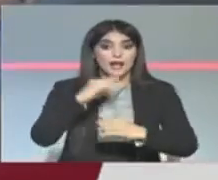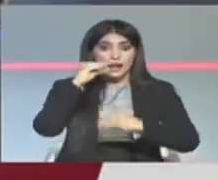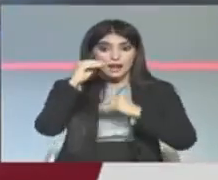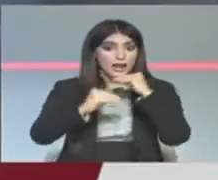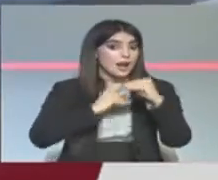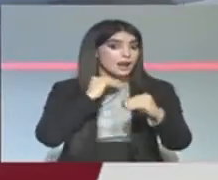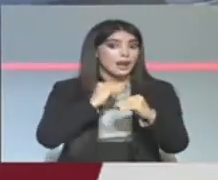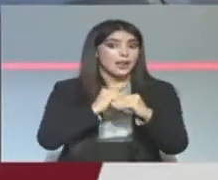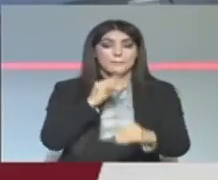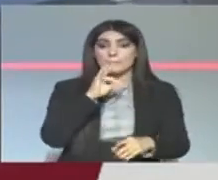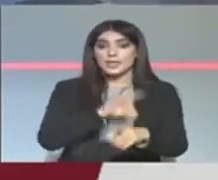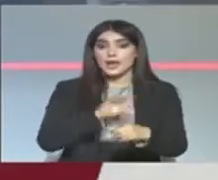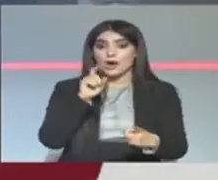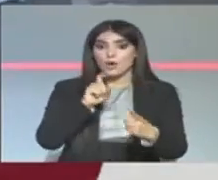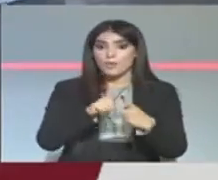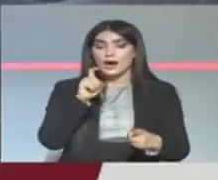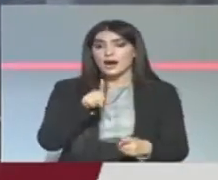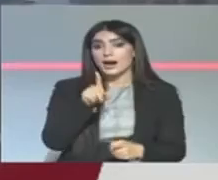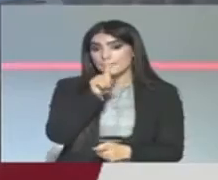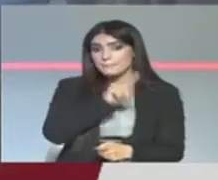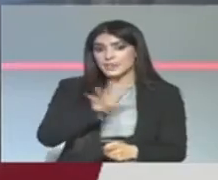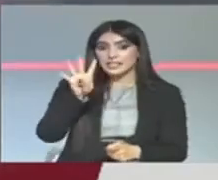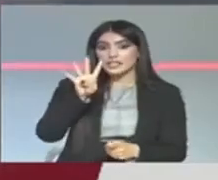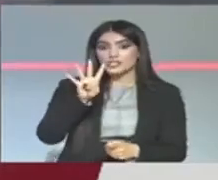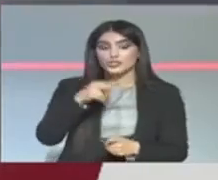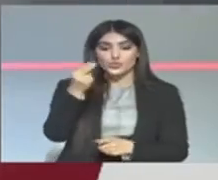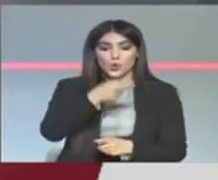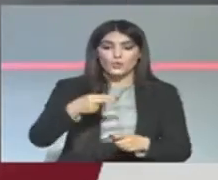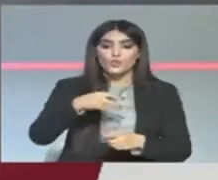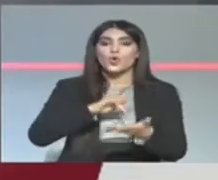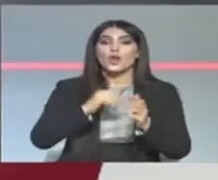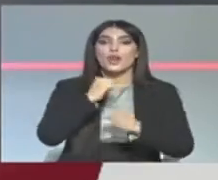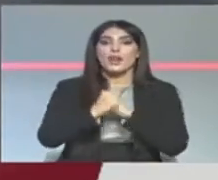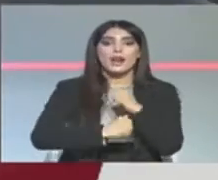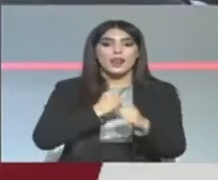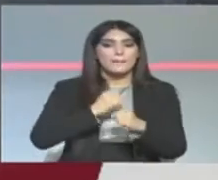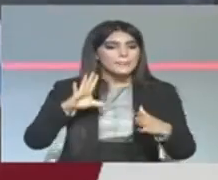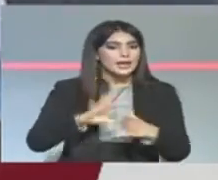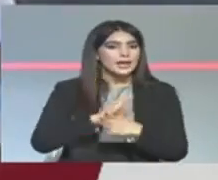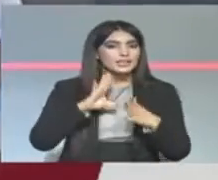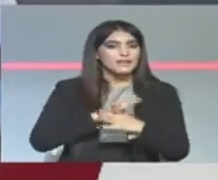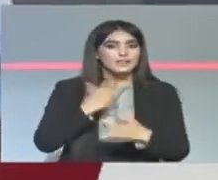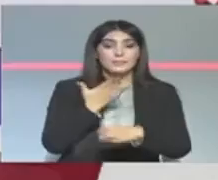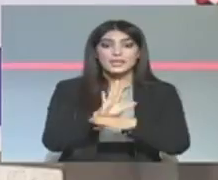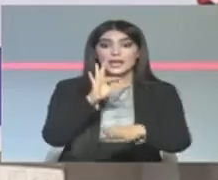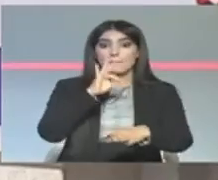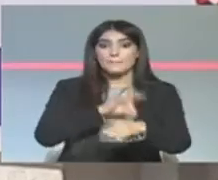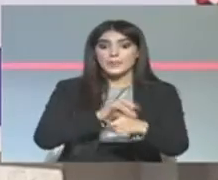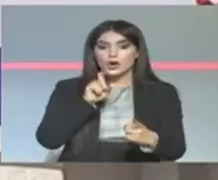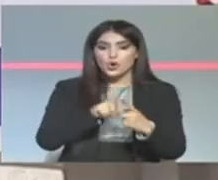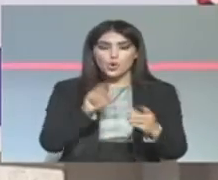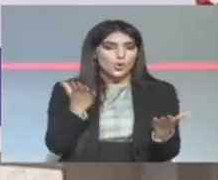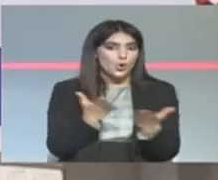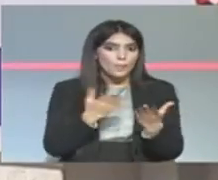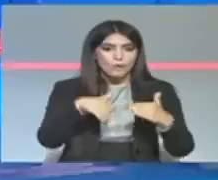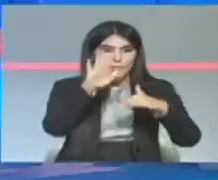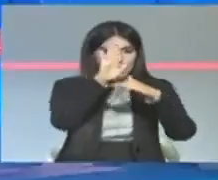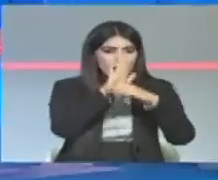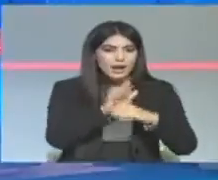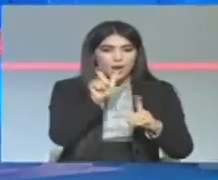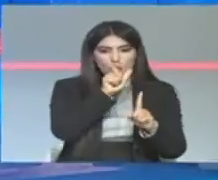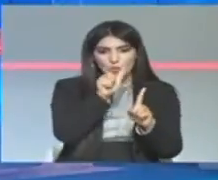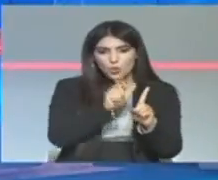لمرض السكري في الرابع عشر من نوفمبر من كل سنه لالقاء الضوء على هذا المرض وطرق الوقايه منه